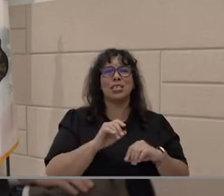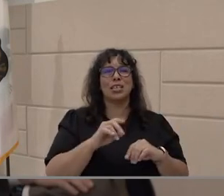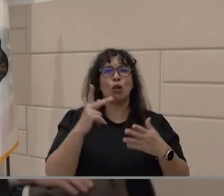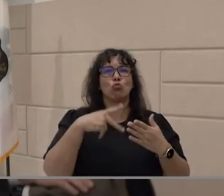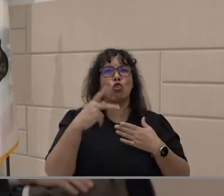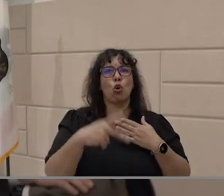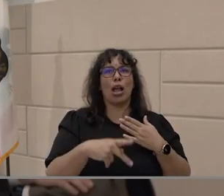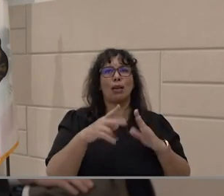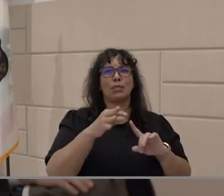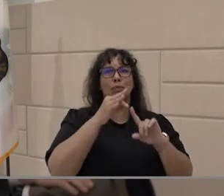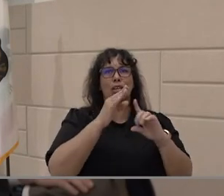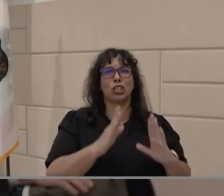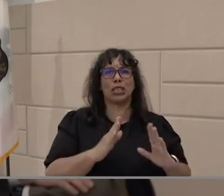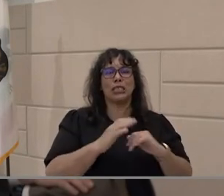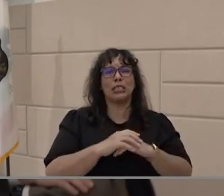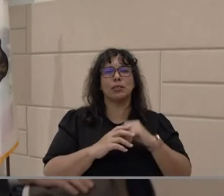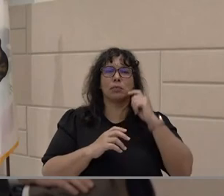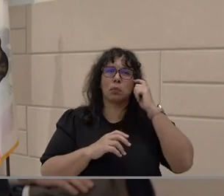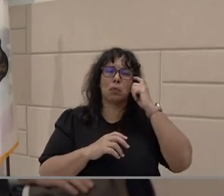ង